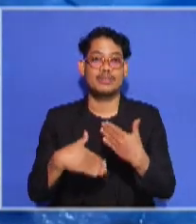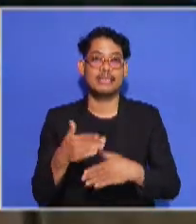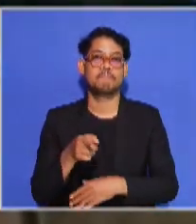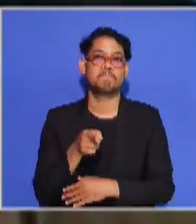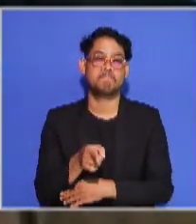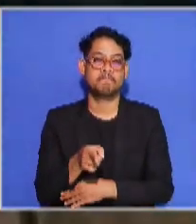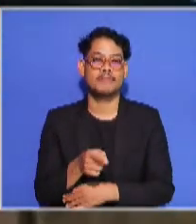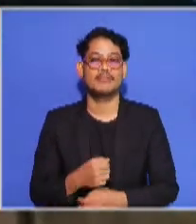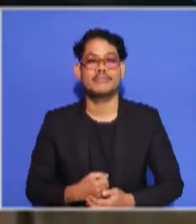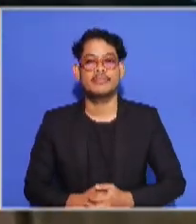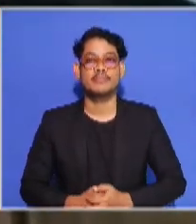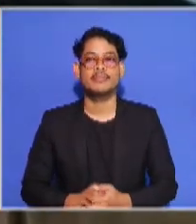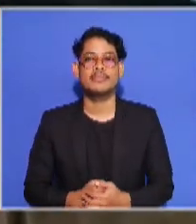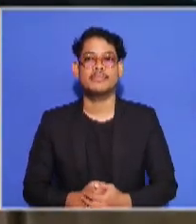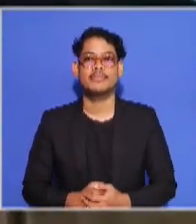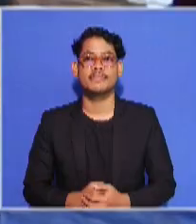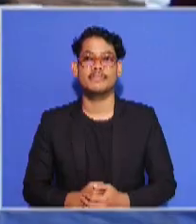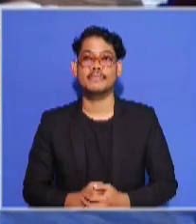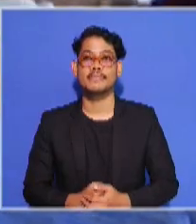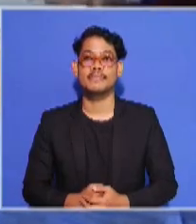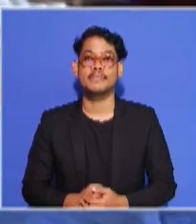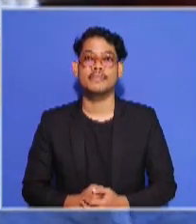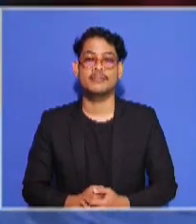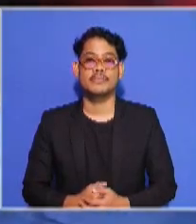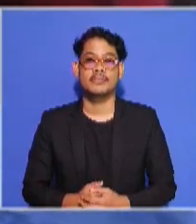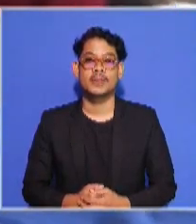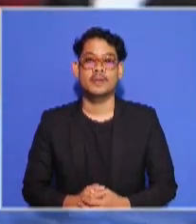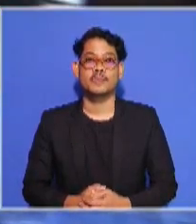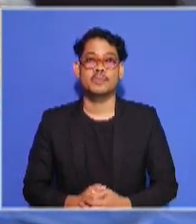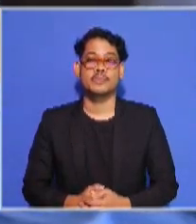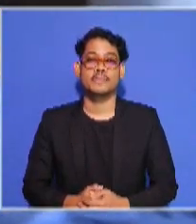2024 Kabupaten Bantul ini. Demikian Margo Laras dari Bantul melaporkan.